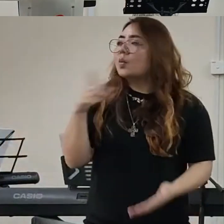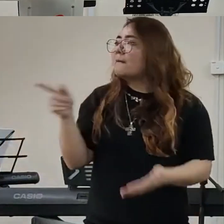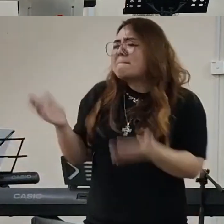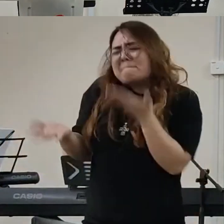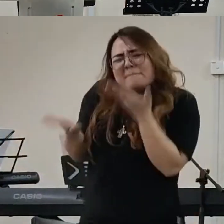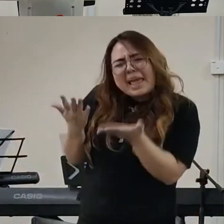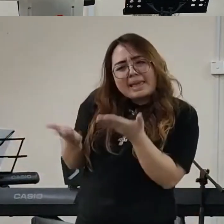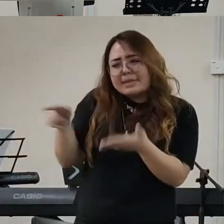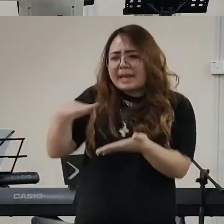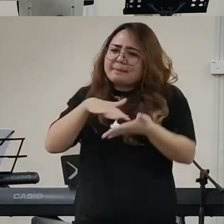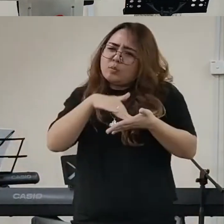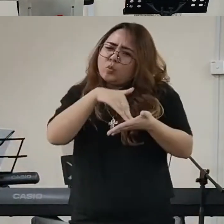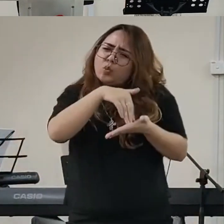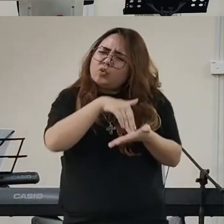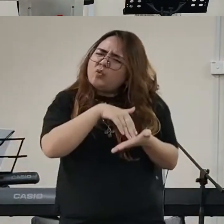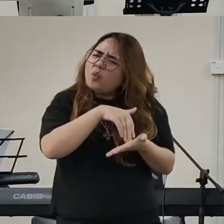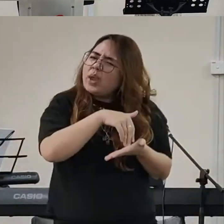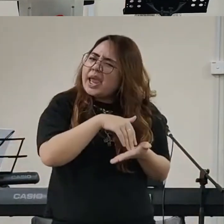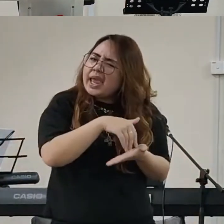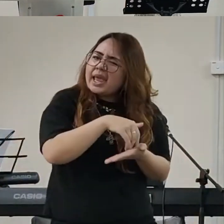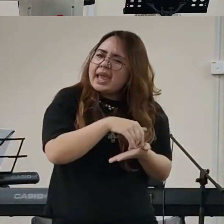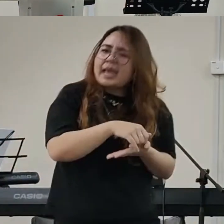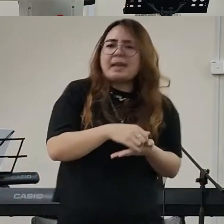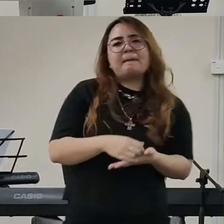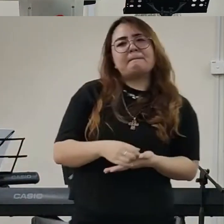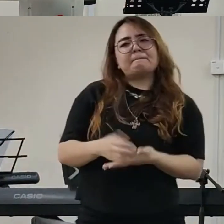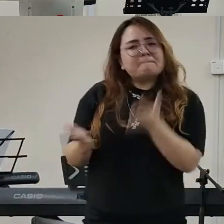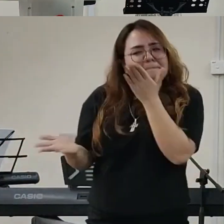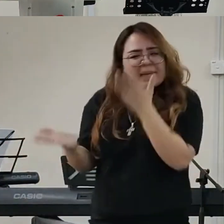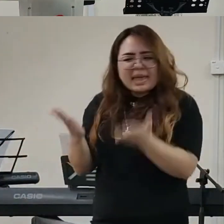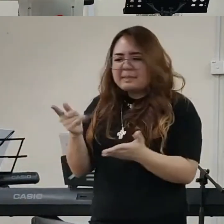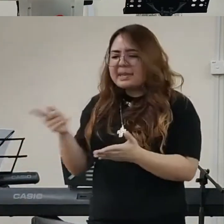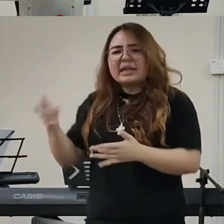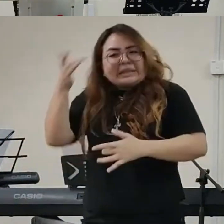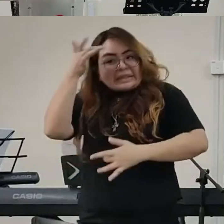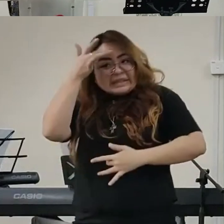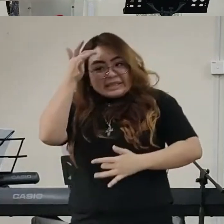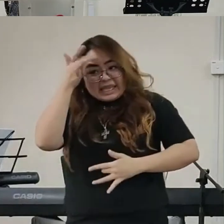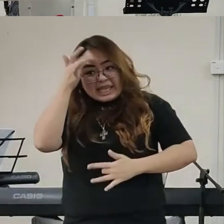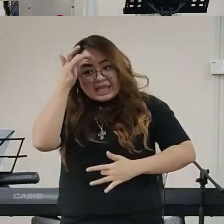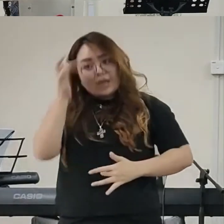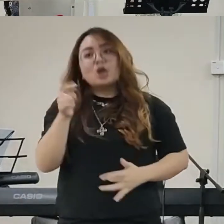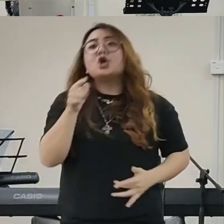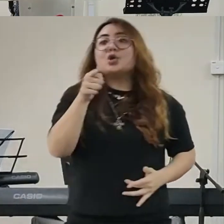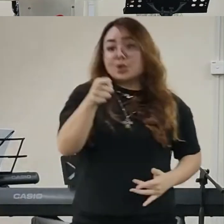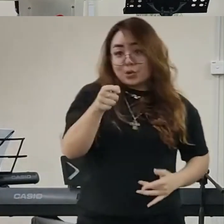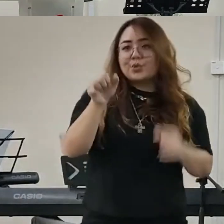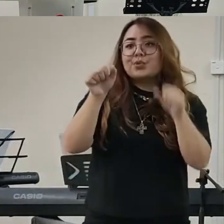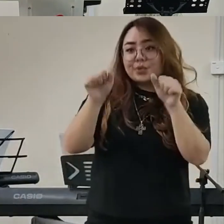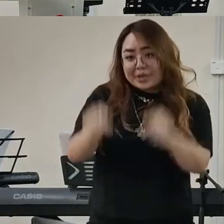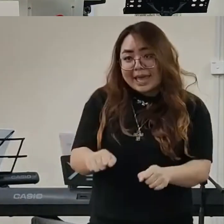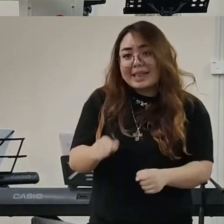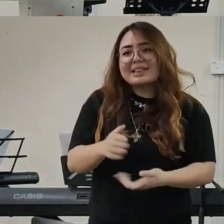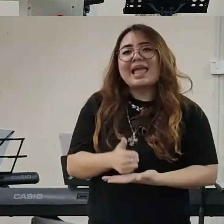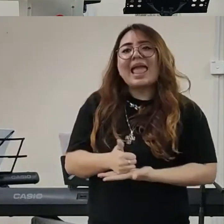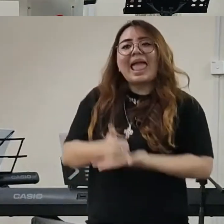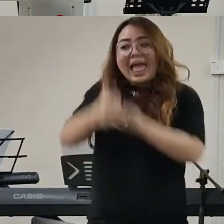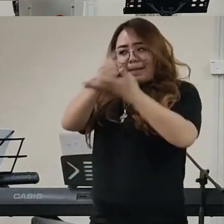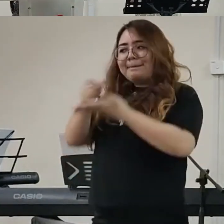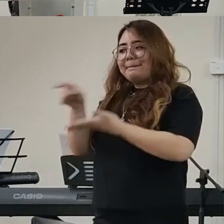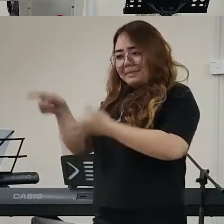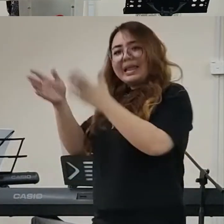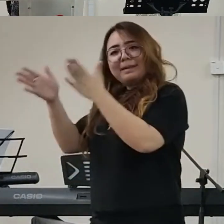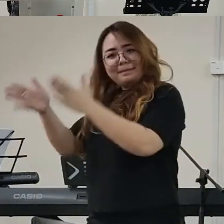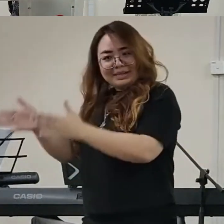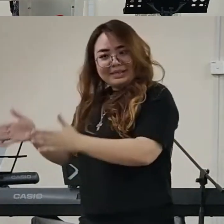告诉我们，教导我们怎么样成为一个牧者，怎么去牧养我们的羊群，而不是是盲目的去牧养，那是用神圣